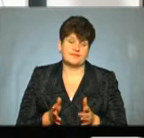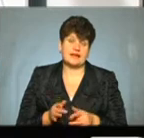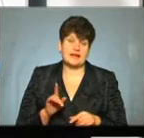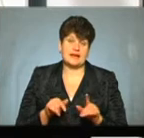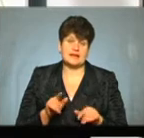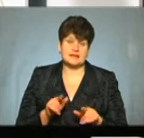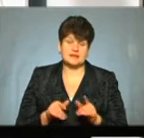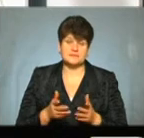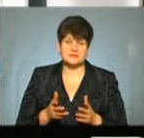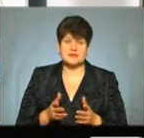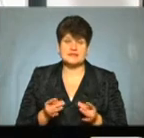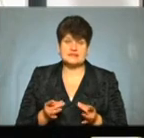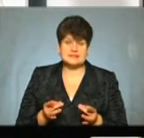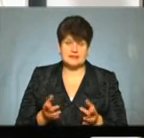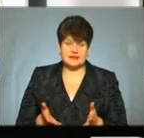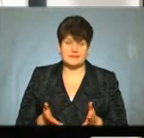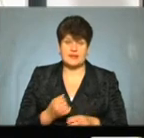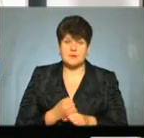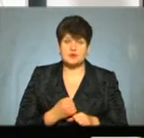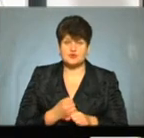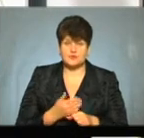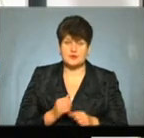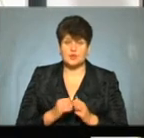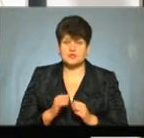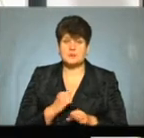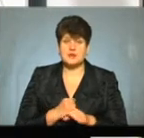так, стадії, ще в стадії напрацювань, кожен працює,